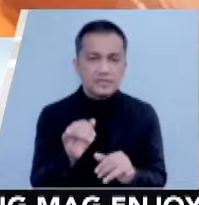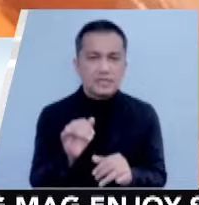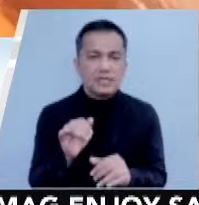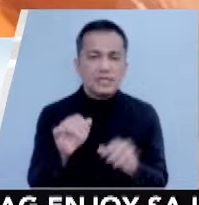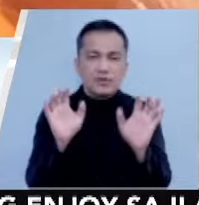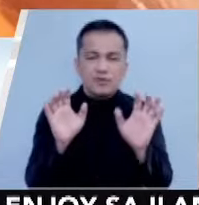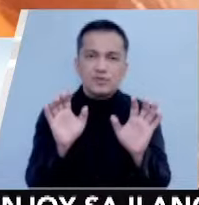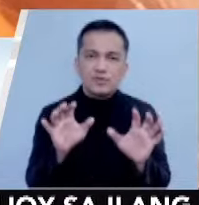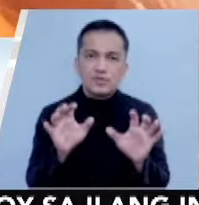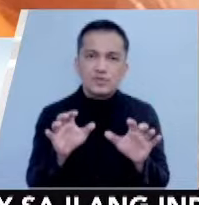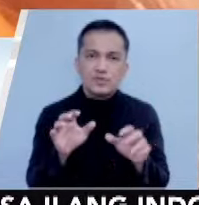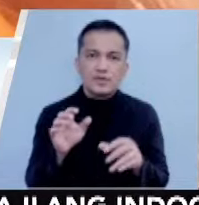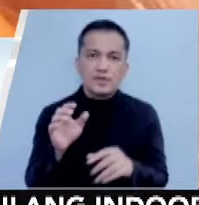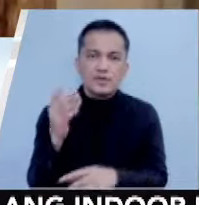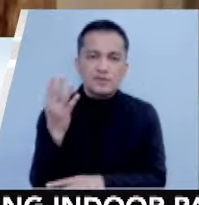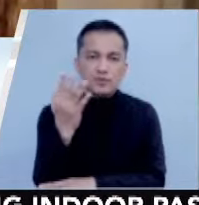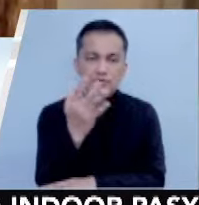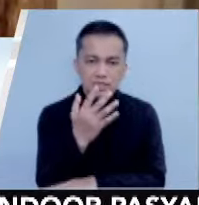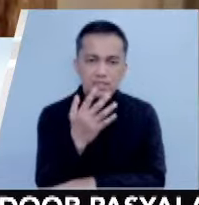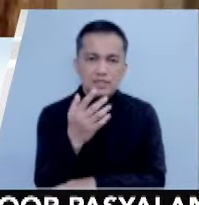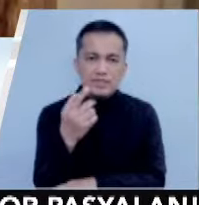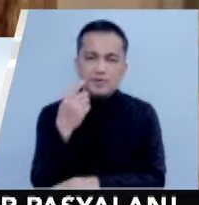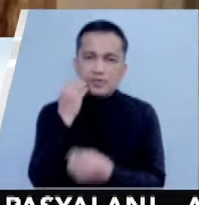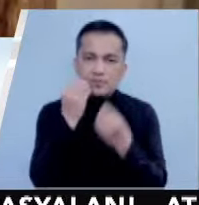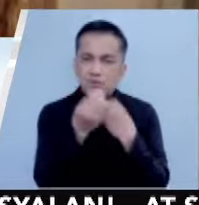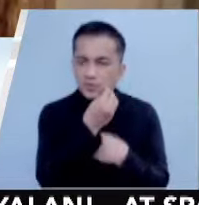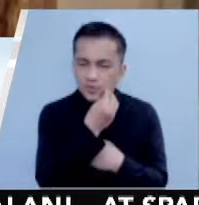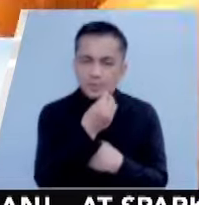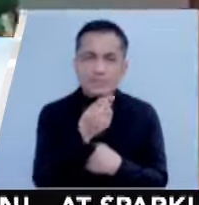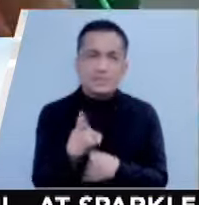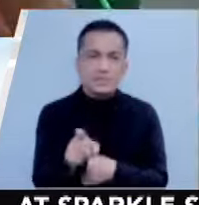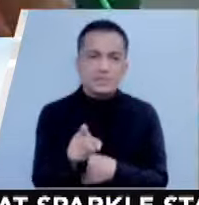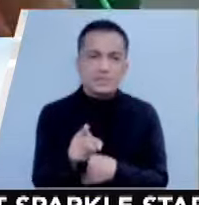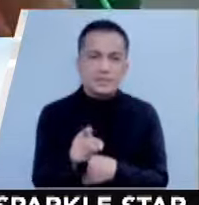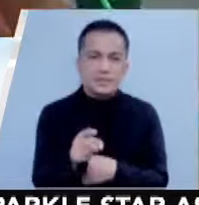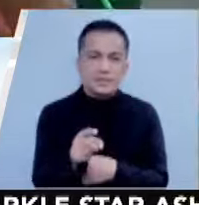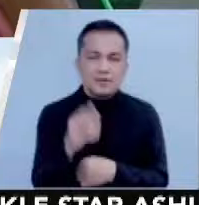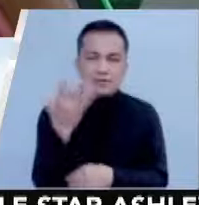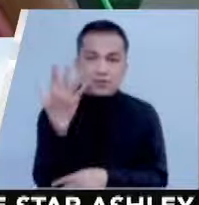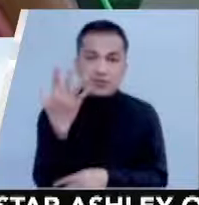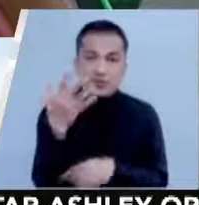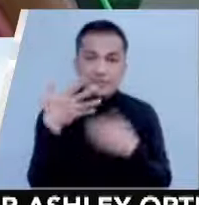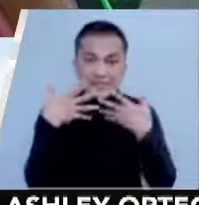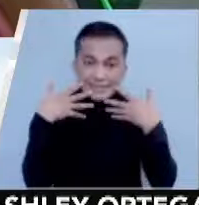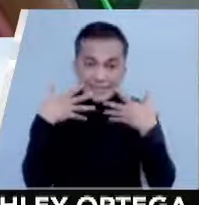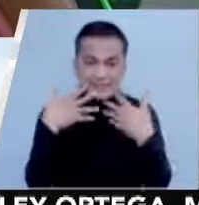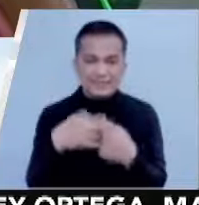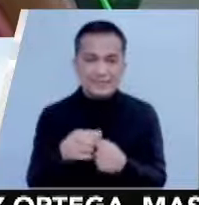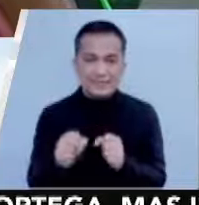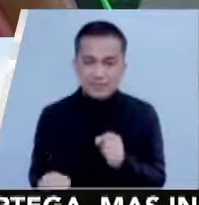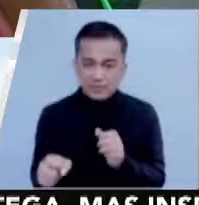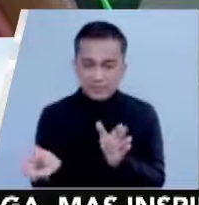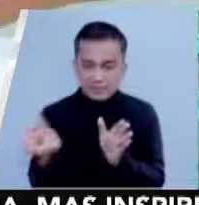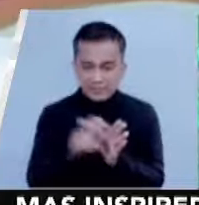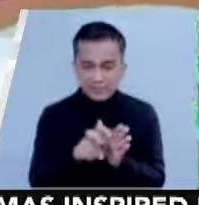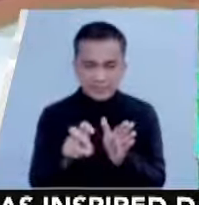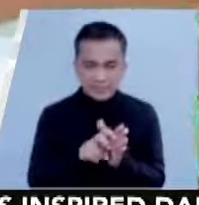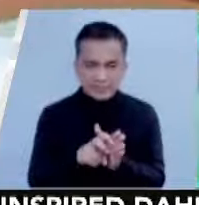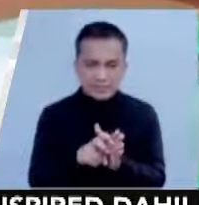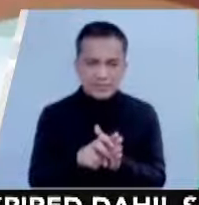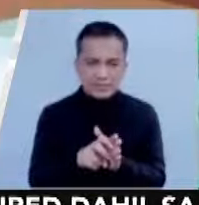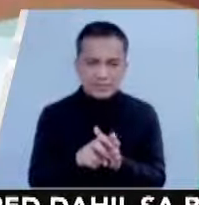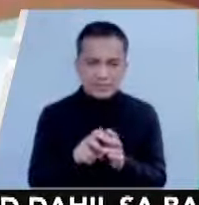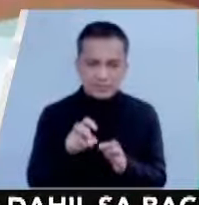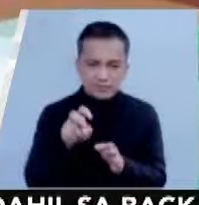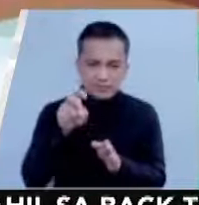napapalamutian ng mga bulaklak at mga punong nakangiti pwede ring sumakay sa kanilang Fairy wheel na